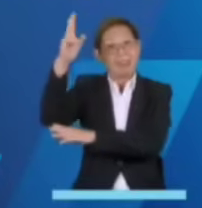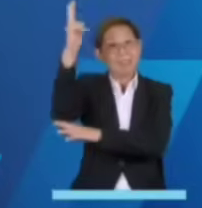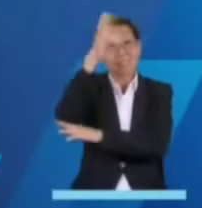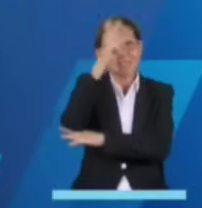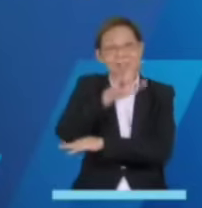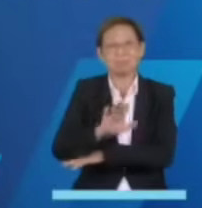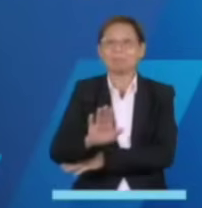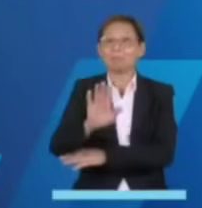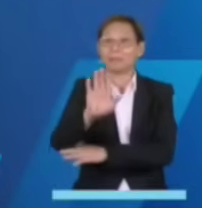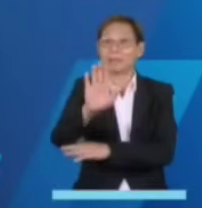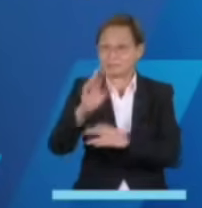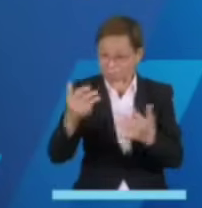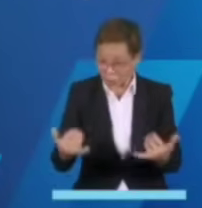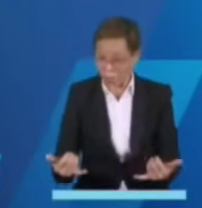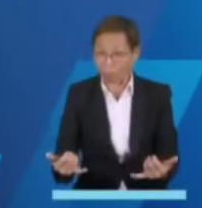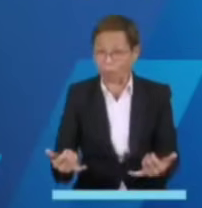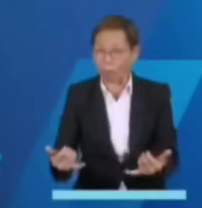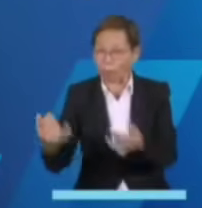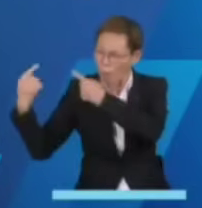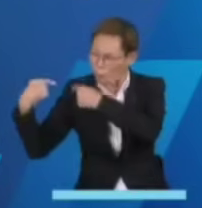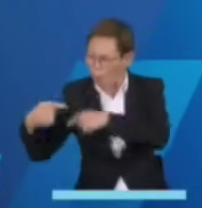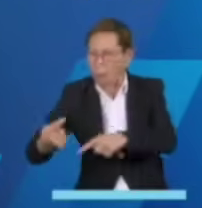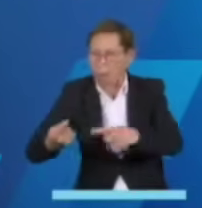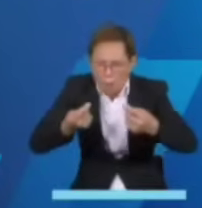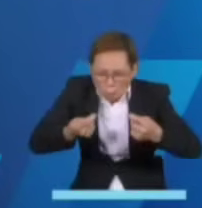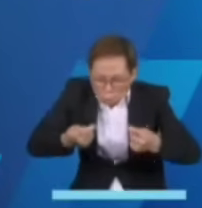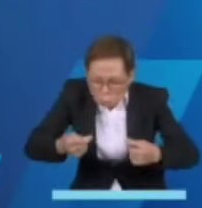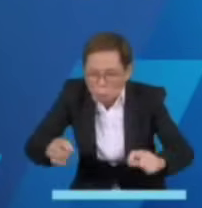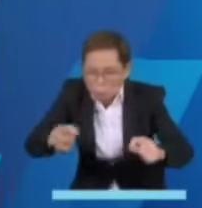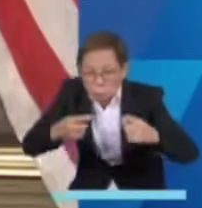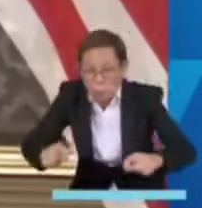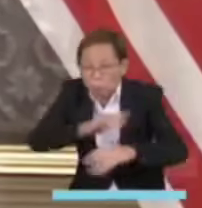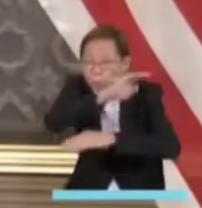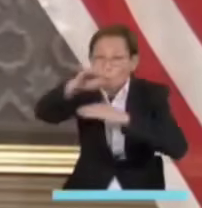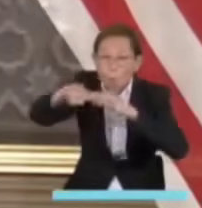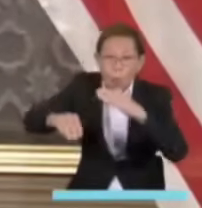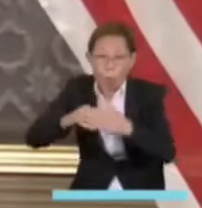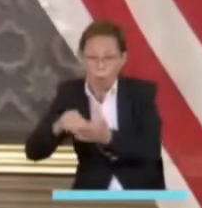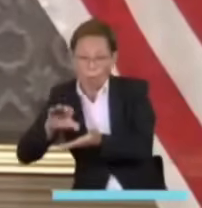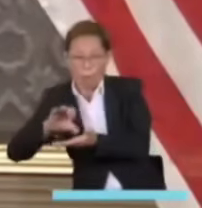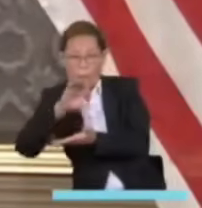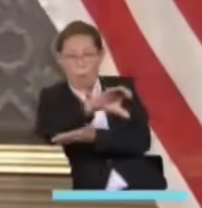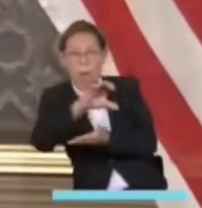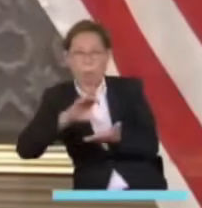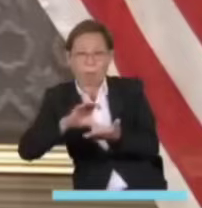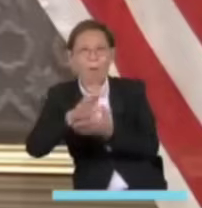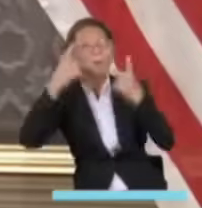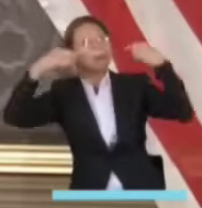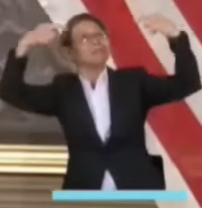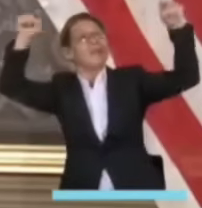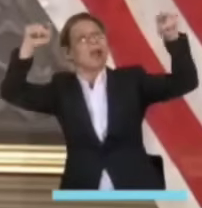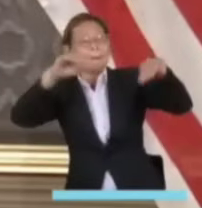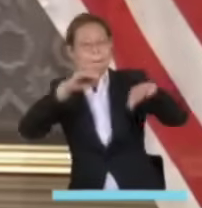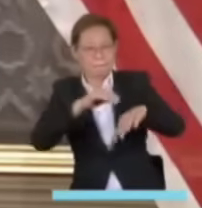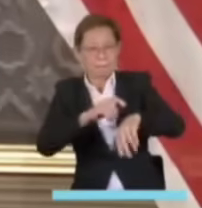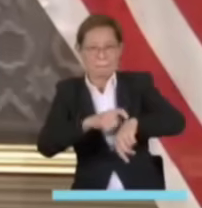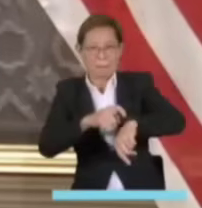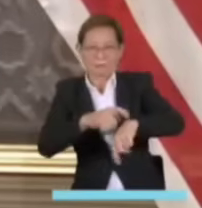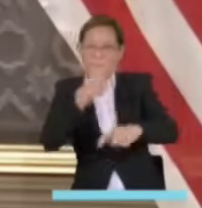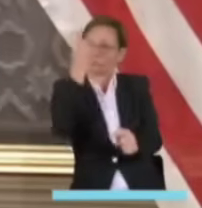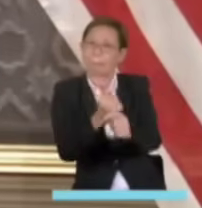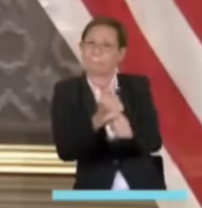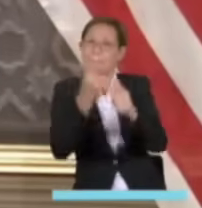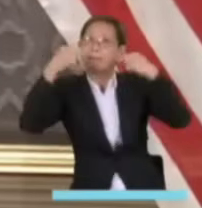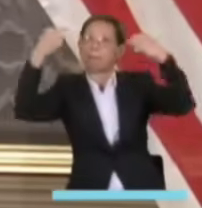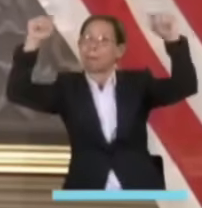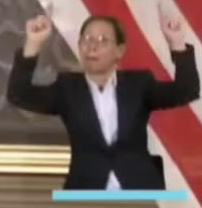kerajaan madani sedang sedaya upaya memastikan segala pelaburan direalisasikan pada masa